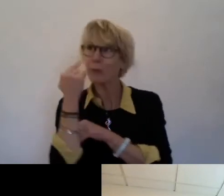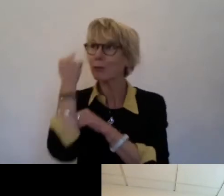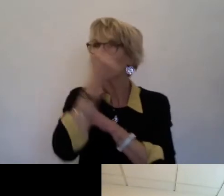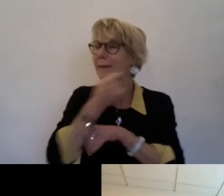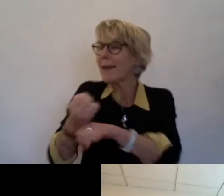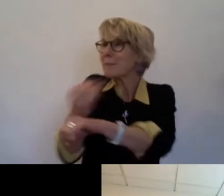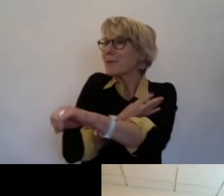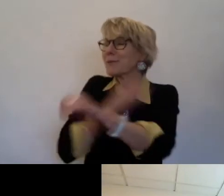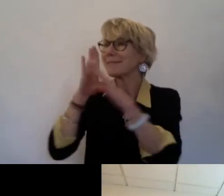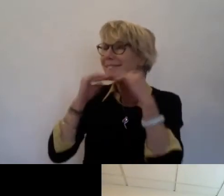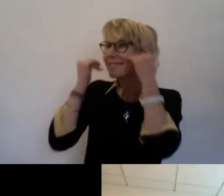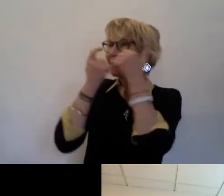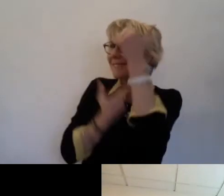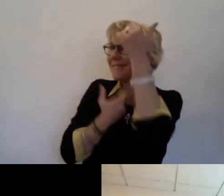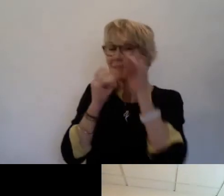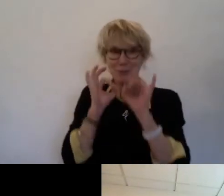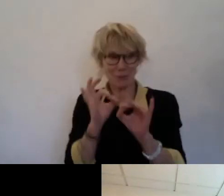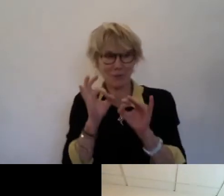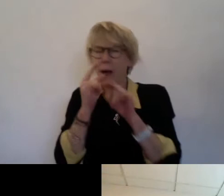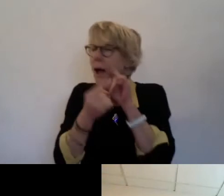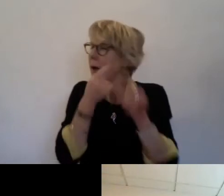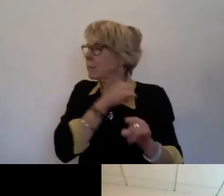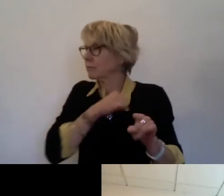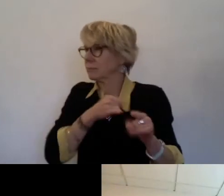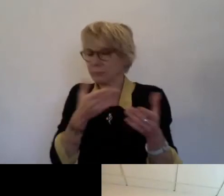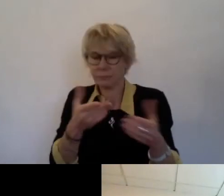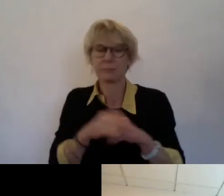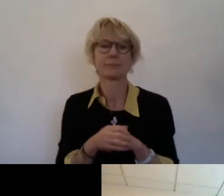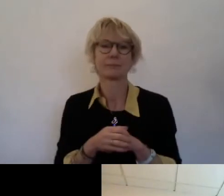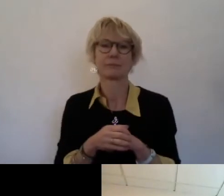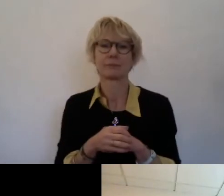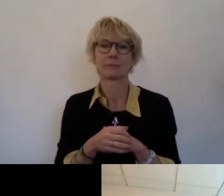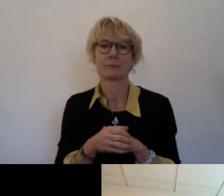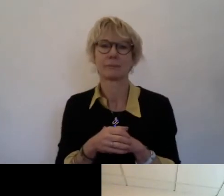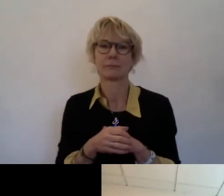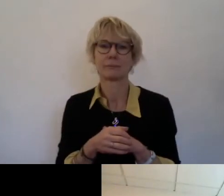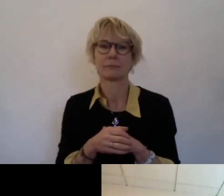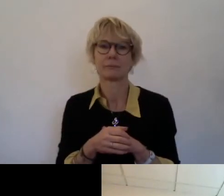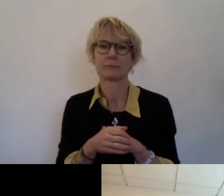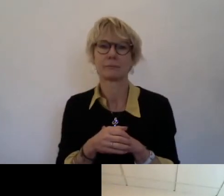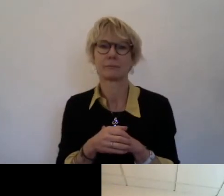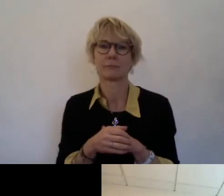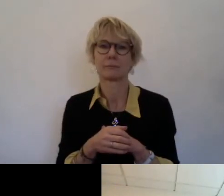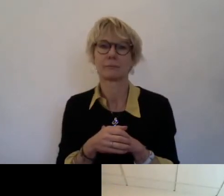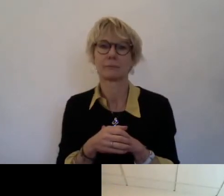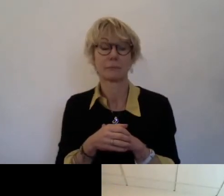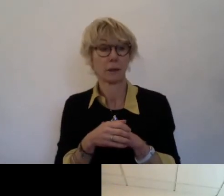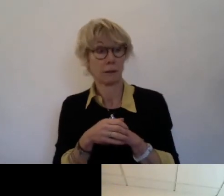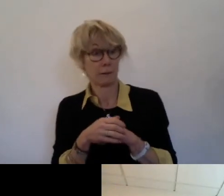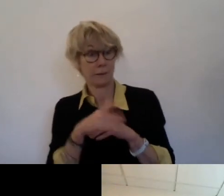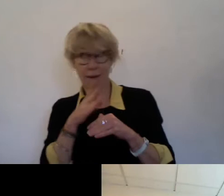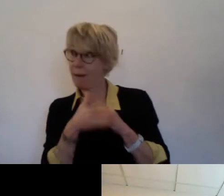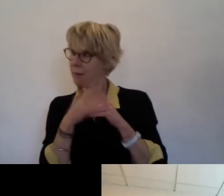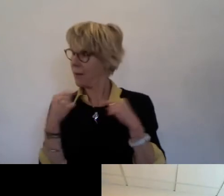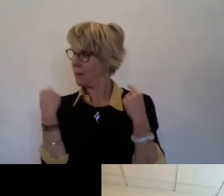patients qui sont hospitalisés, parce qu'en fait, ça, c'est une façon aussi de changer nos propres regards de soignants vis-à-vis des personnes.